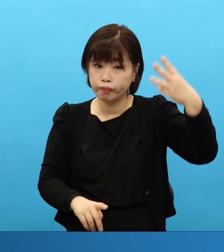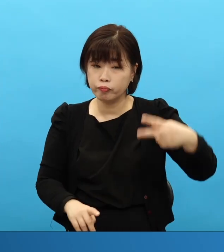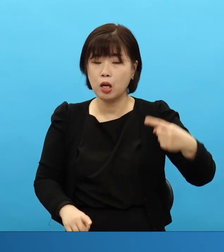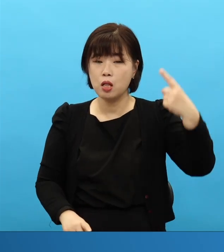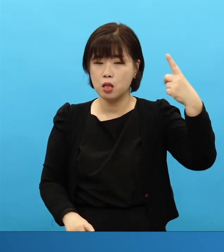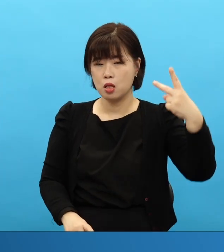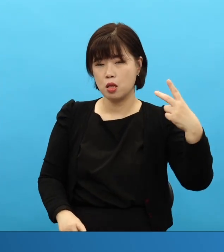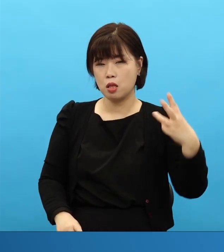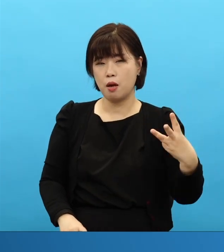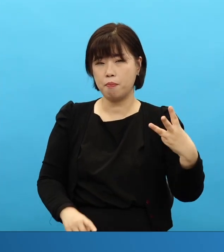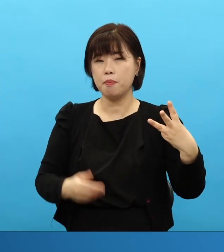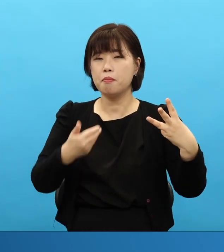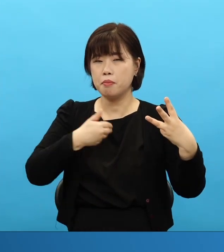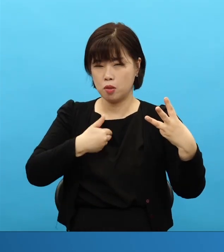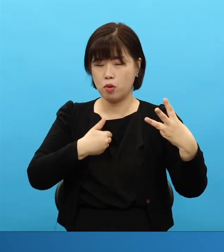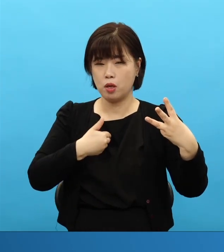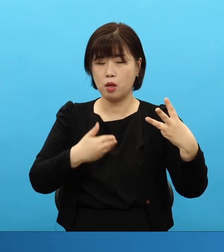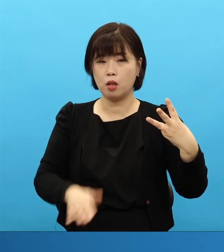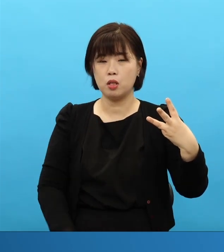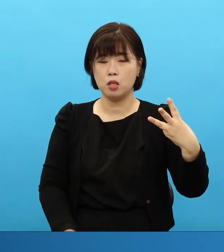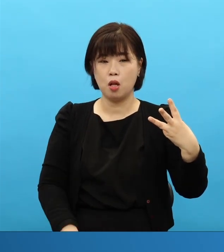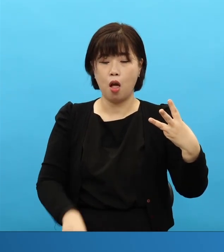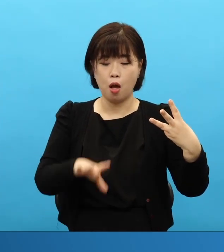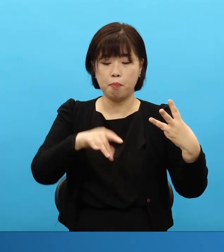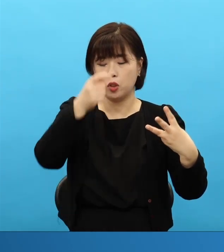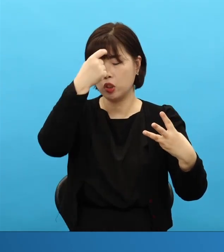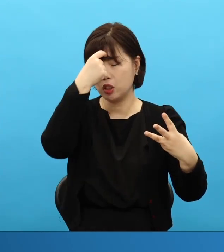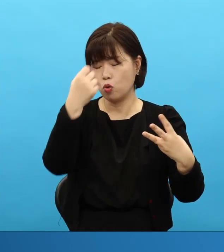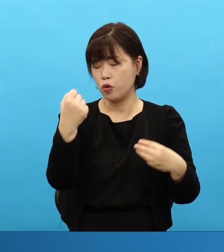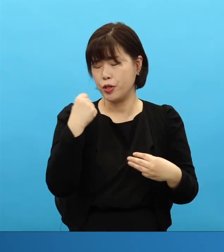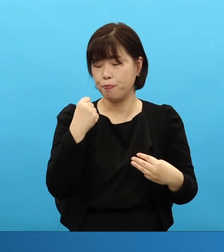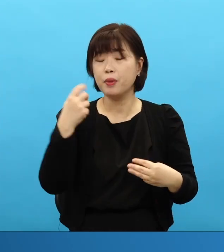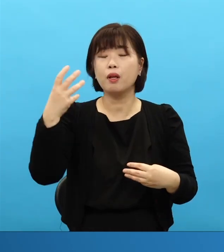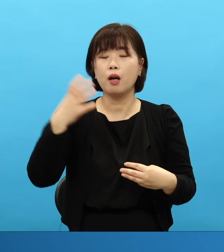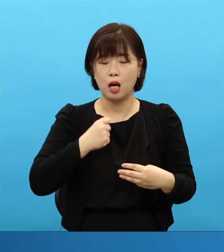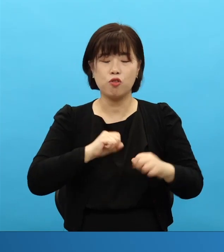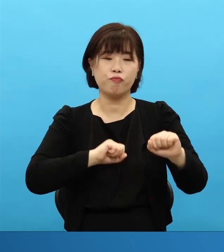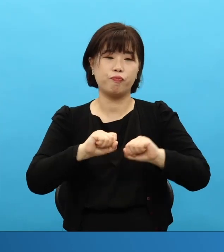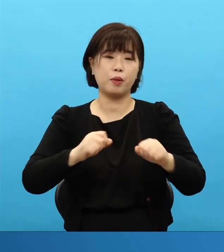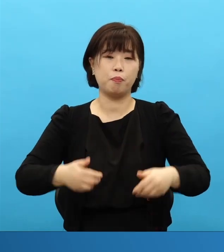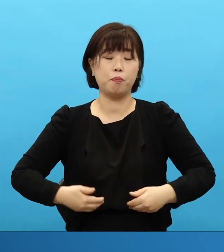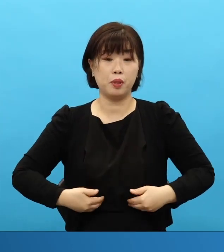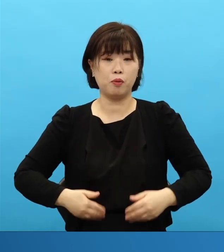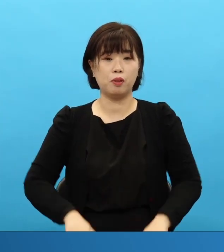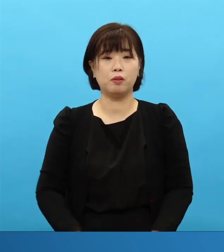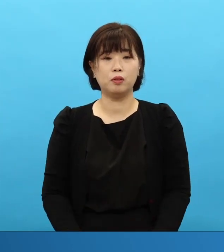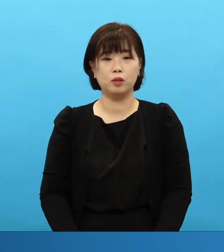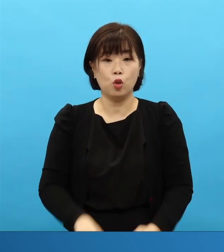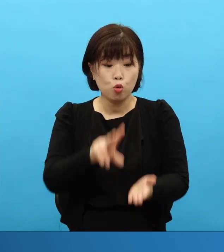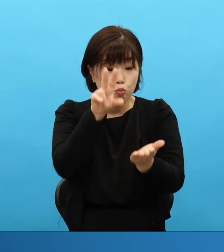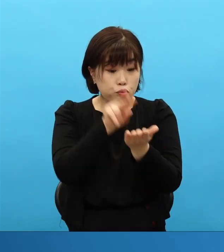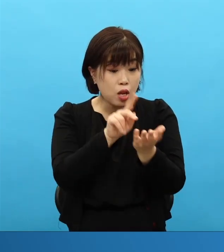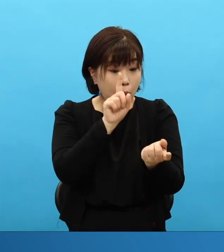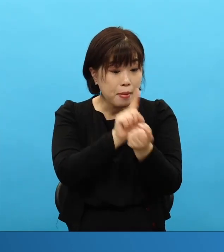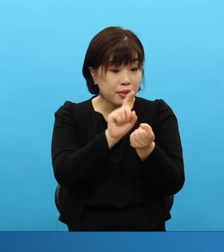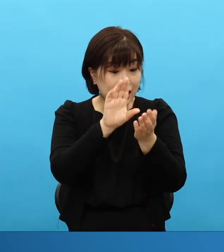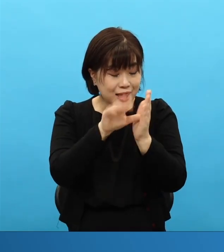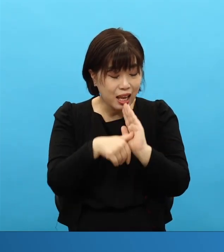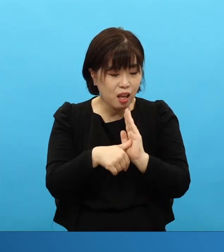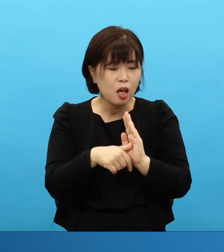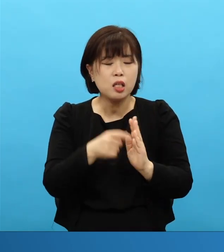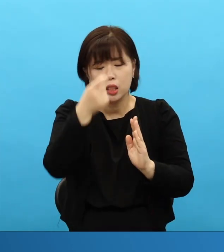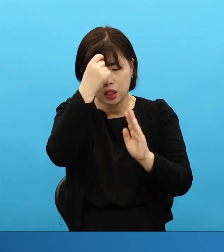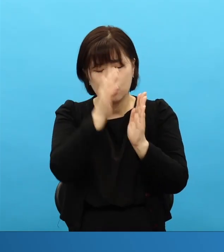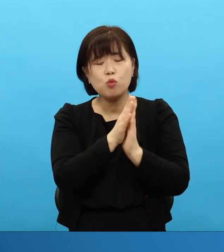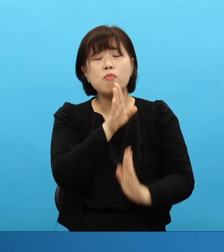나가야 돼요. With this power, you must go forth. 우리 심용선 장로 보고도 그런 얘기 했어요. 문제만 나면 기도하겠지만 그거 말고 힘 가지고 나가. I